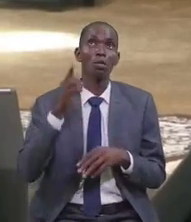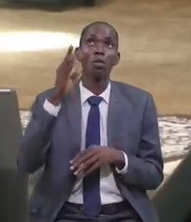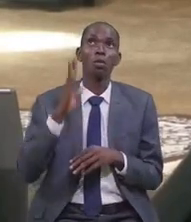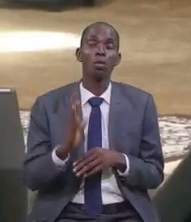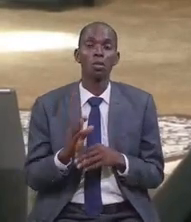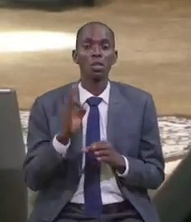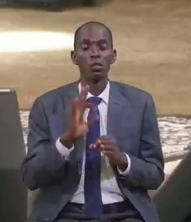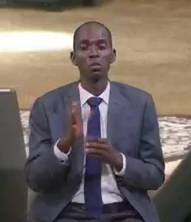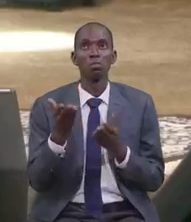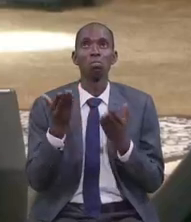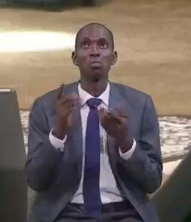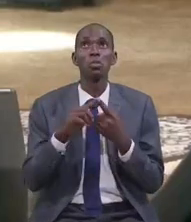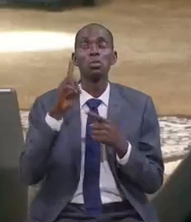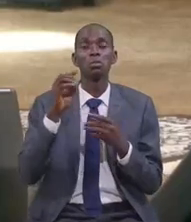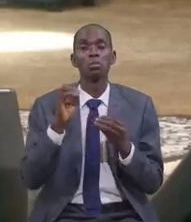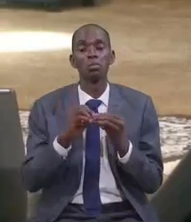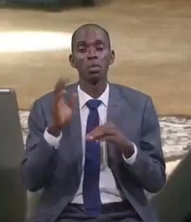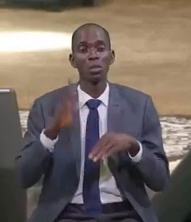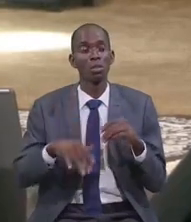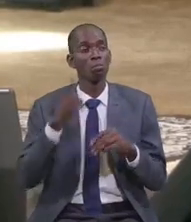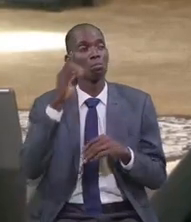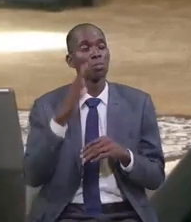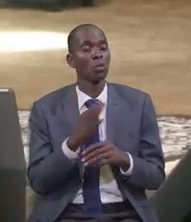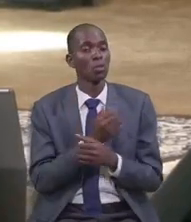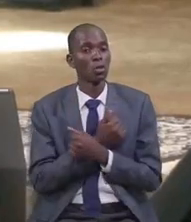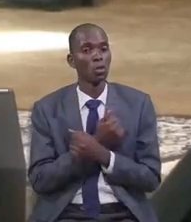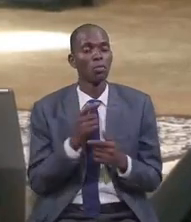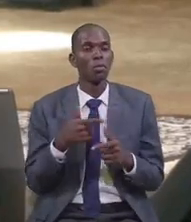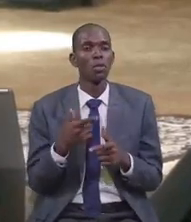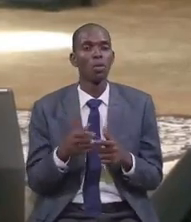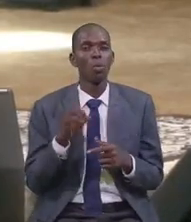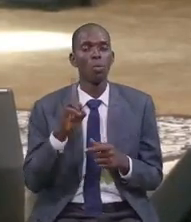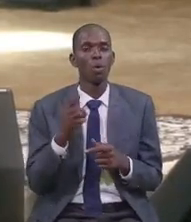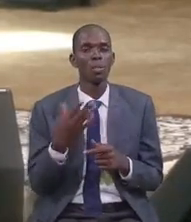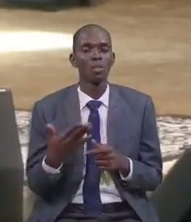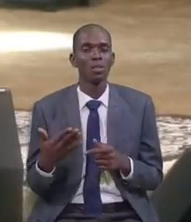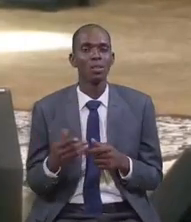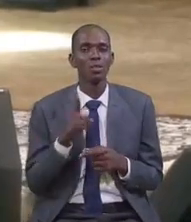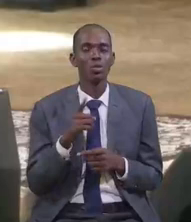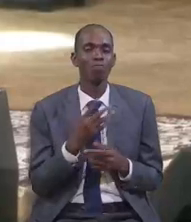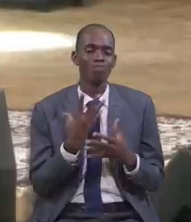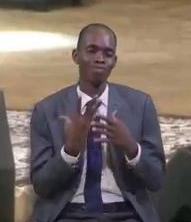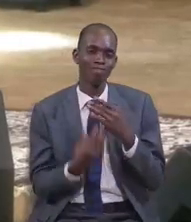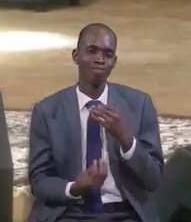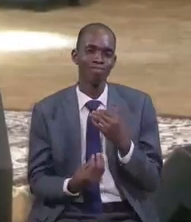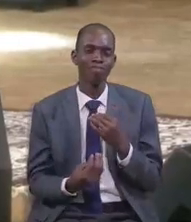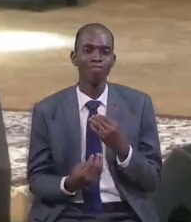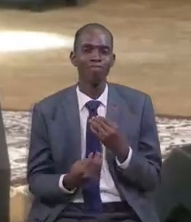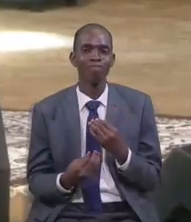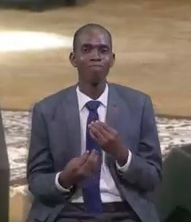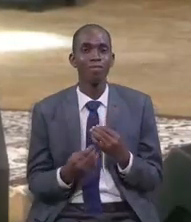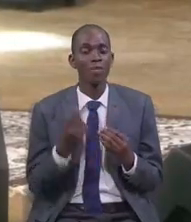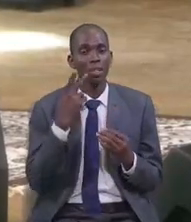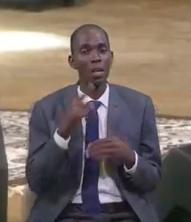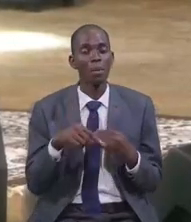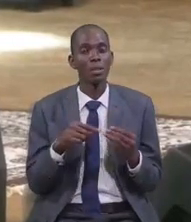si l'activité est au-dessus de Dieu, tu manques une autre chose. Ouais. Cet homme donne